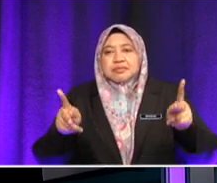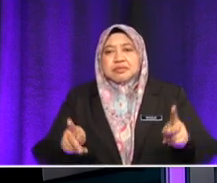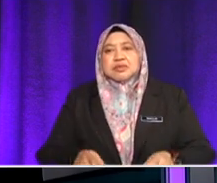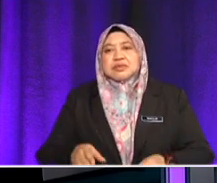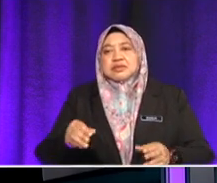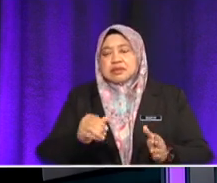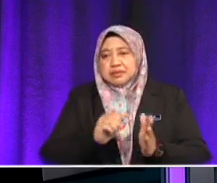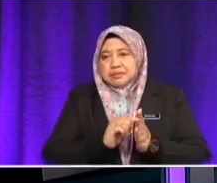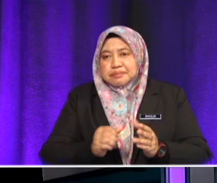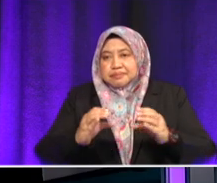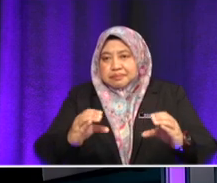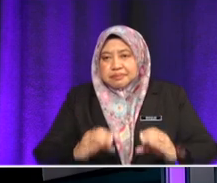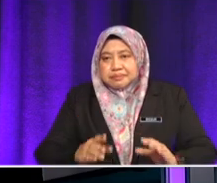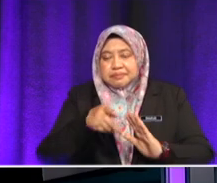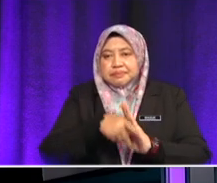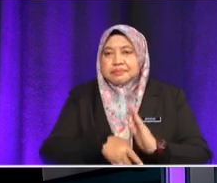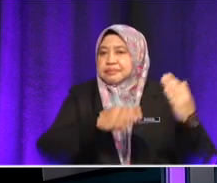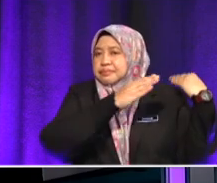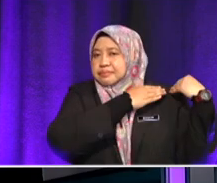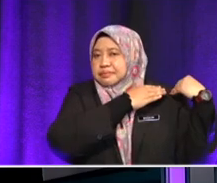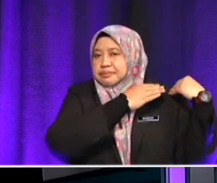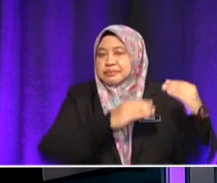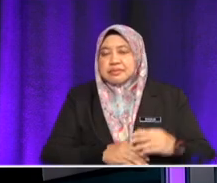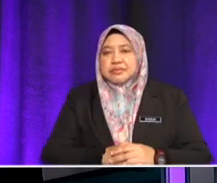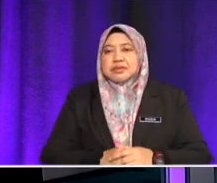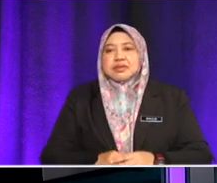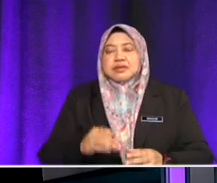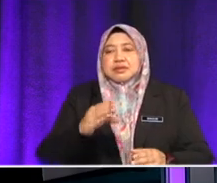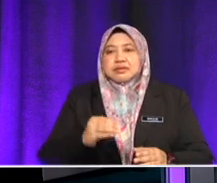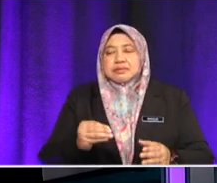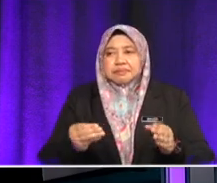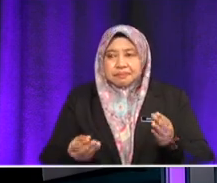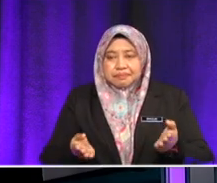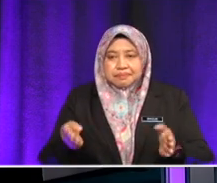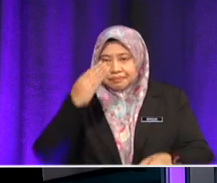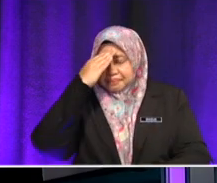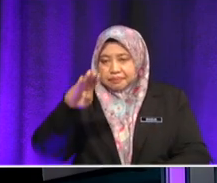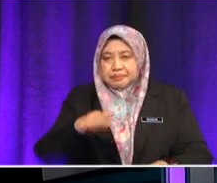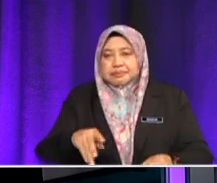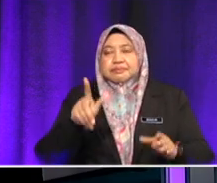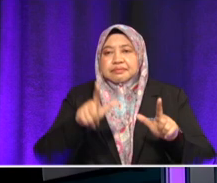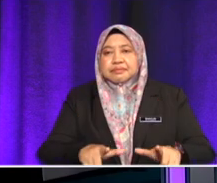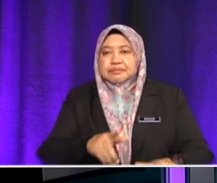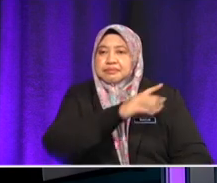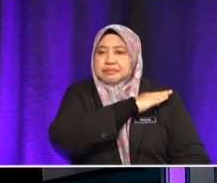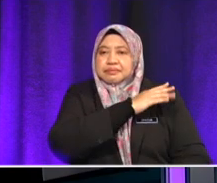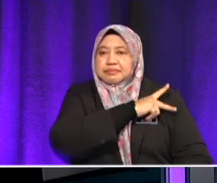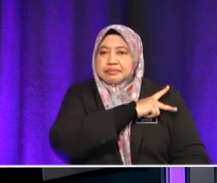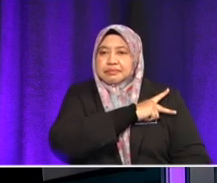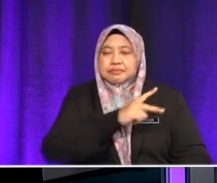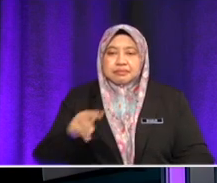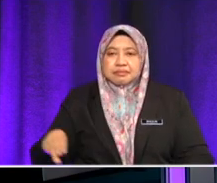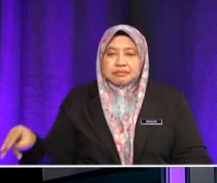bertanggung jawab dan melaksanakan pertimbangan secara beretika bagi menetapkan tahap penguasaan seseorang murid